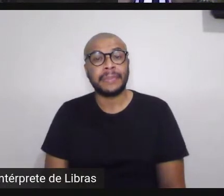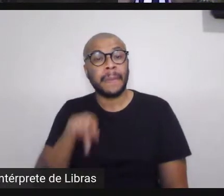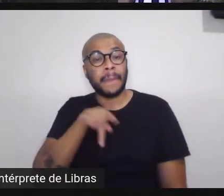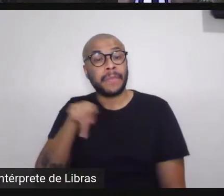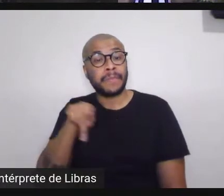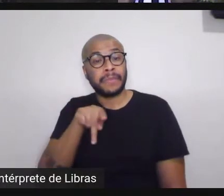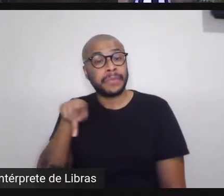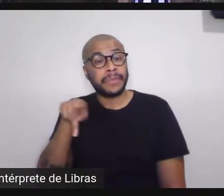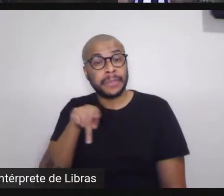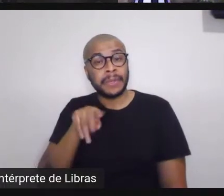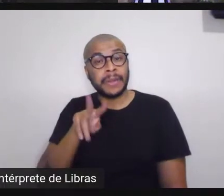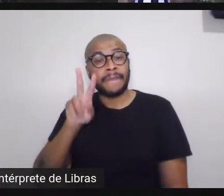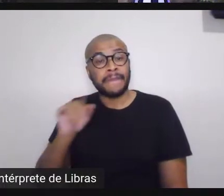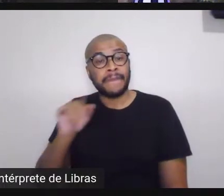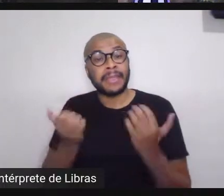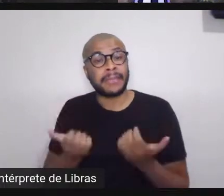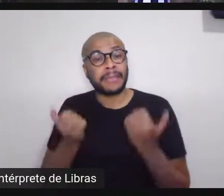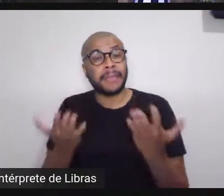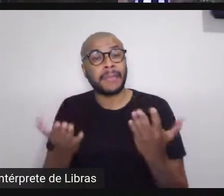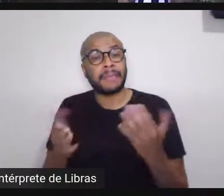vai disponibilizar